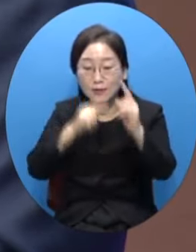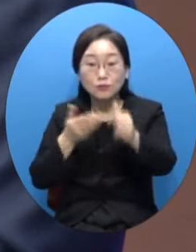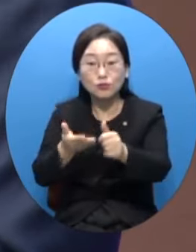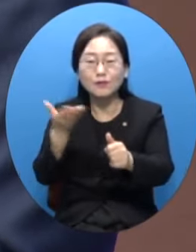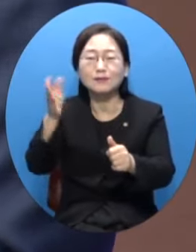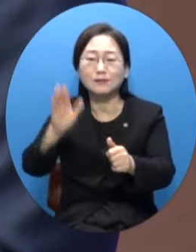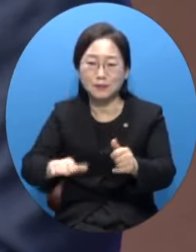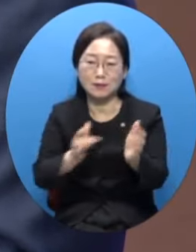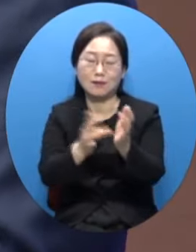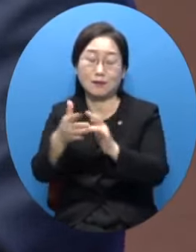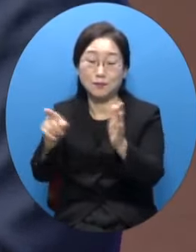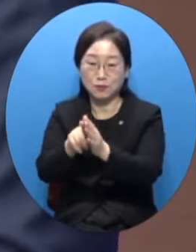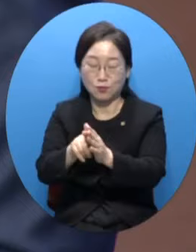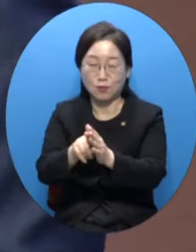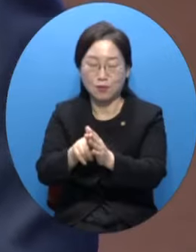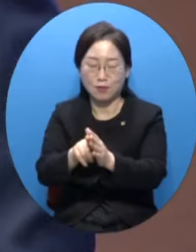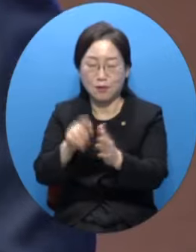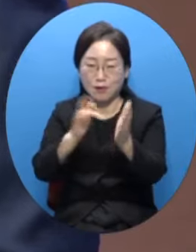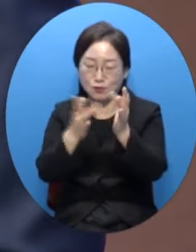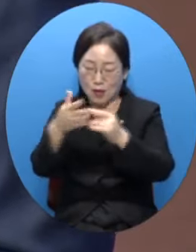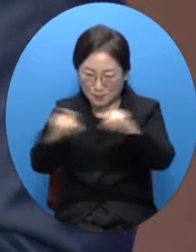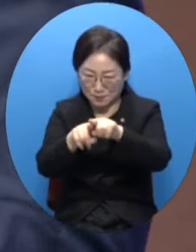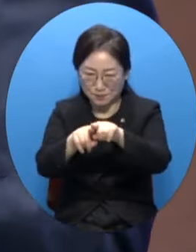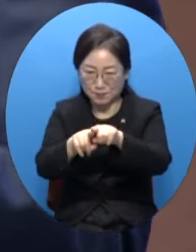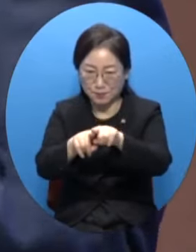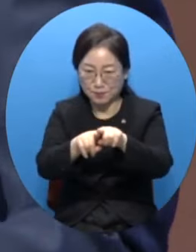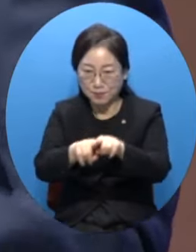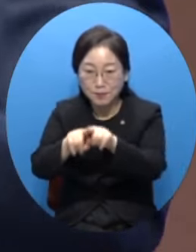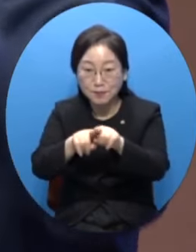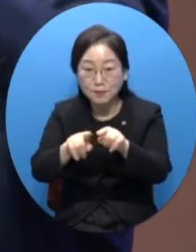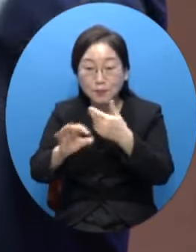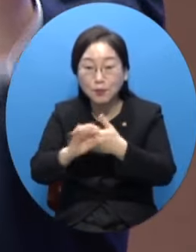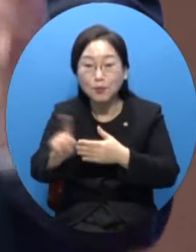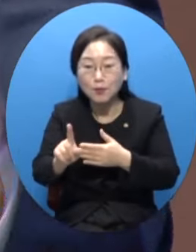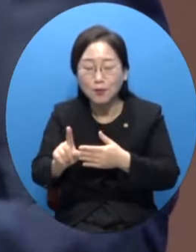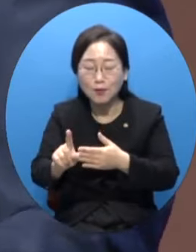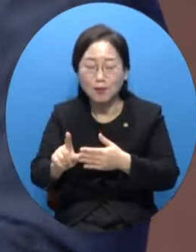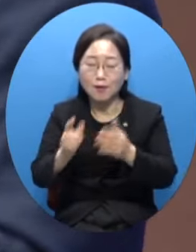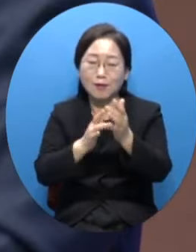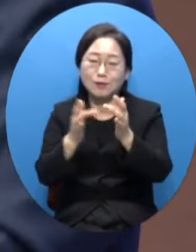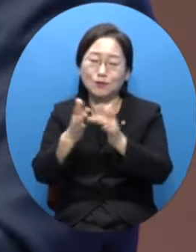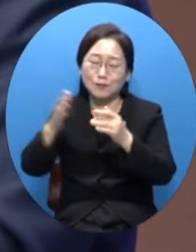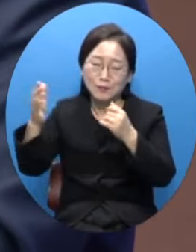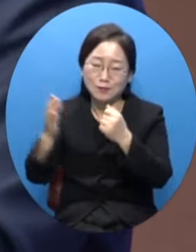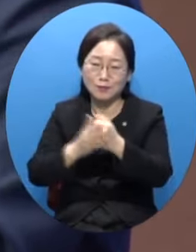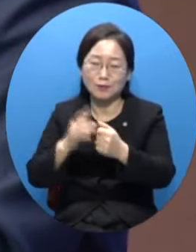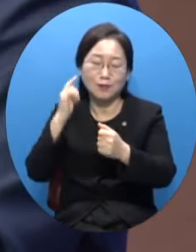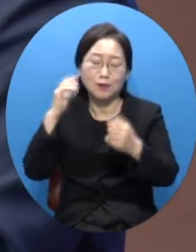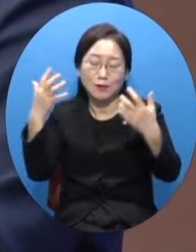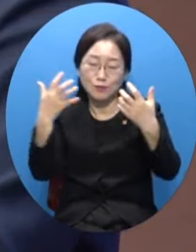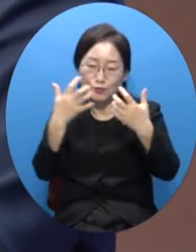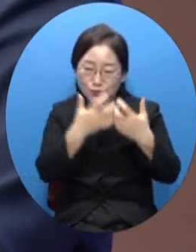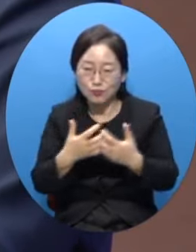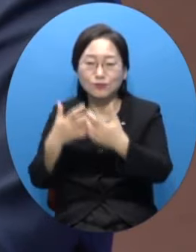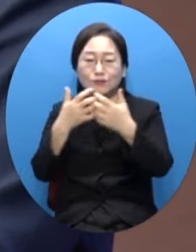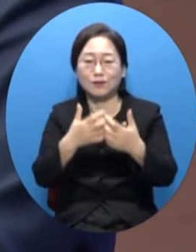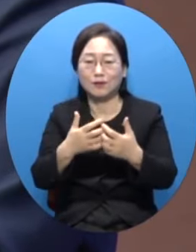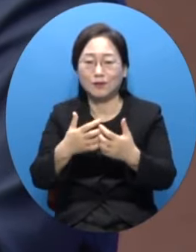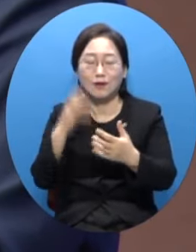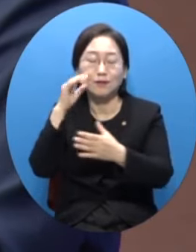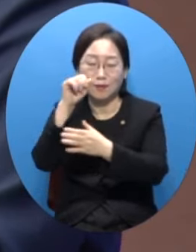예수님과 하나가 되면 예수님께 붙어있기만 하면 우리는 예수님의 은혜로 풍성한 열매를 맺는 축복의 자녀가 되는